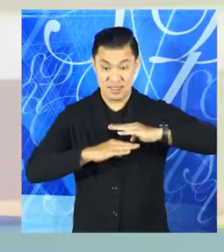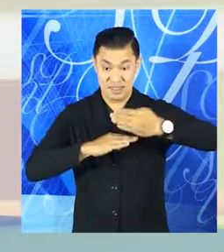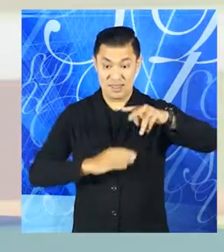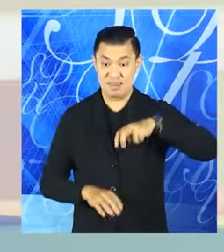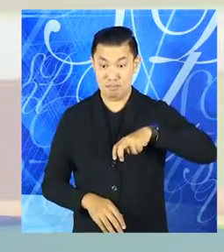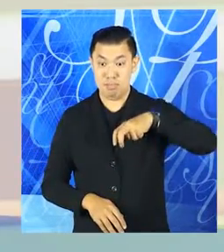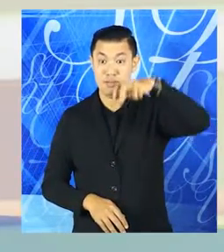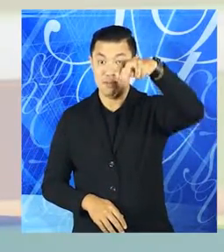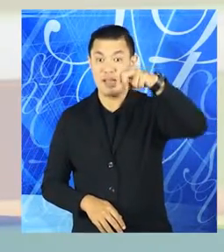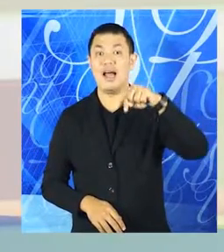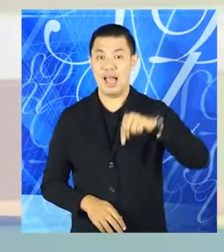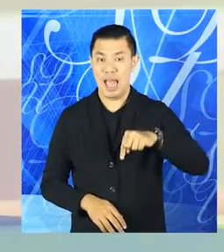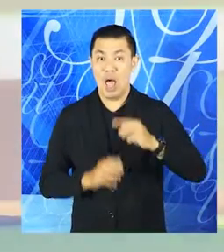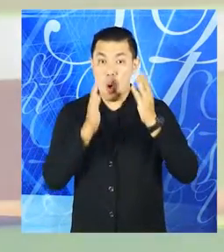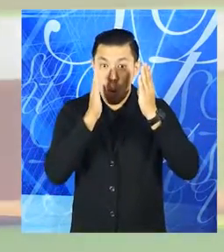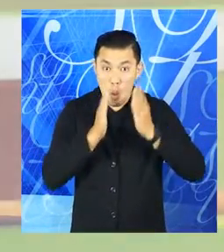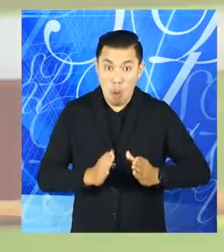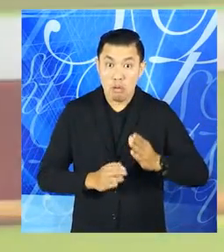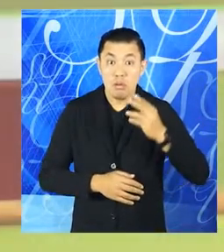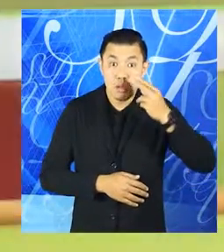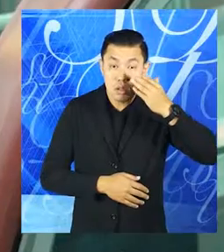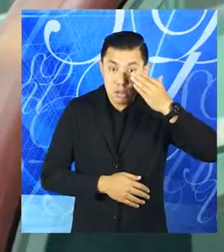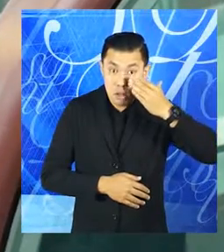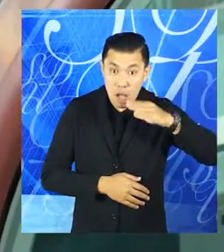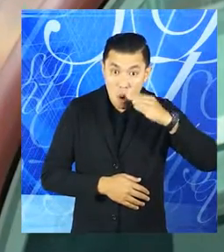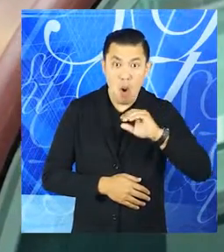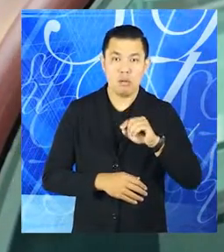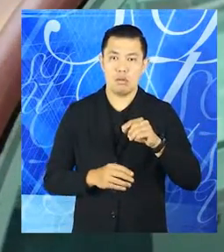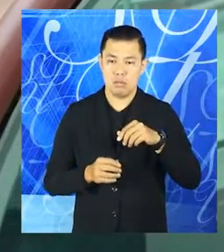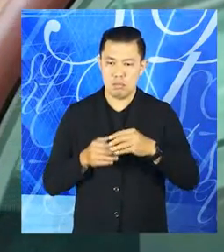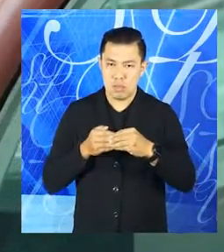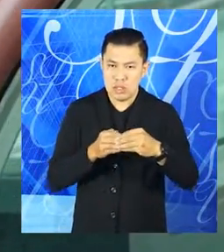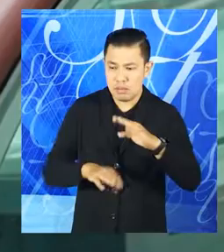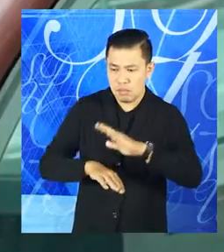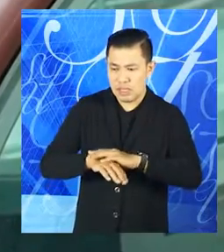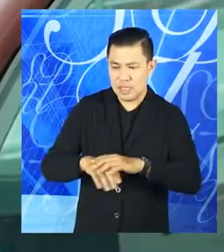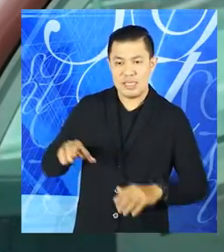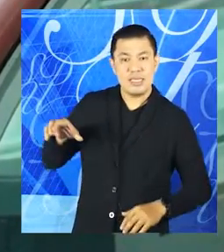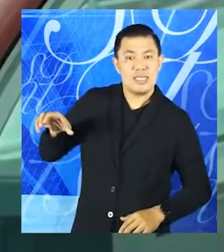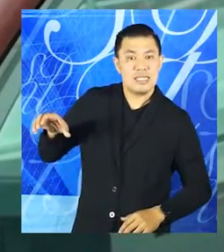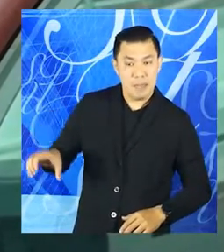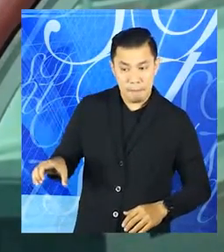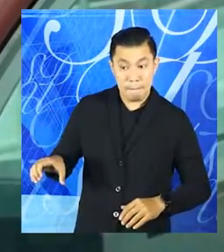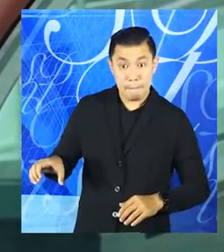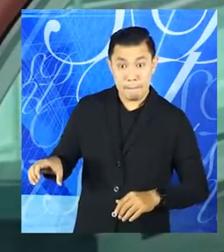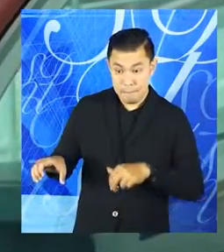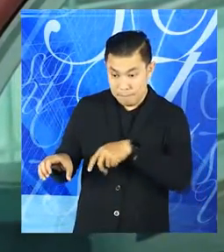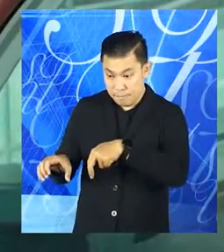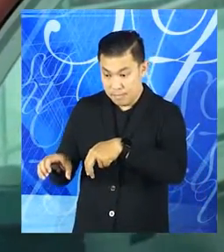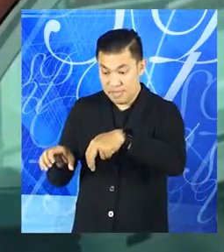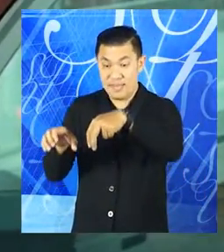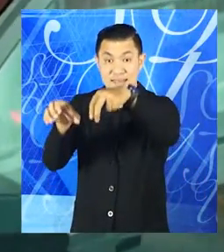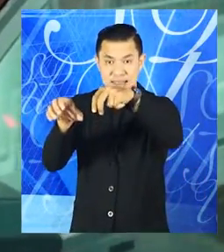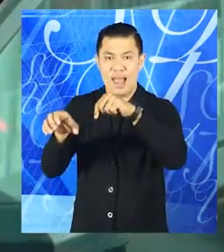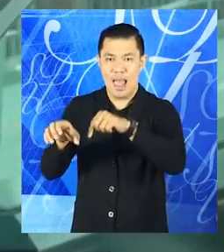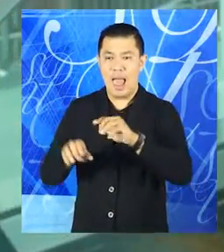ตาบอดควรหยุดเล็กน้อยผู้นำทางจะนำมือคนตาบอดไปสัมผัสที่ราวบันไดเลื่อนแ